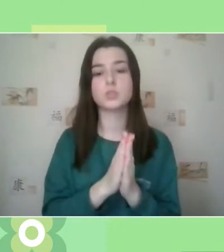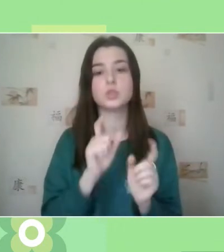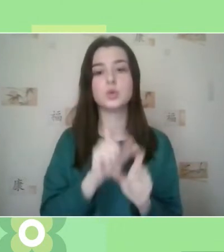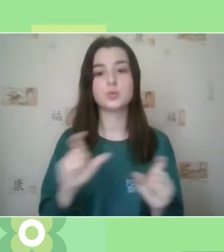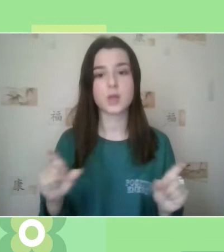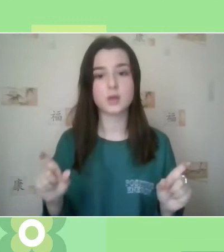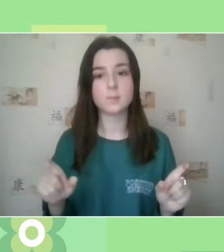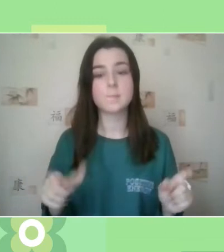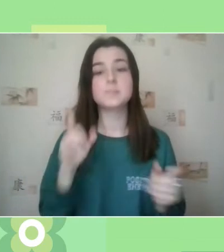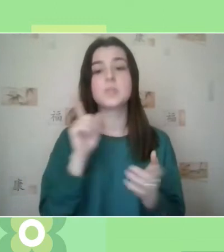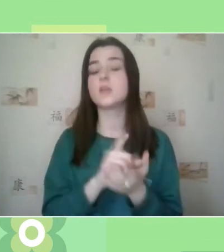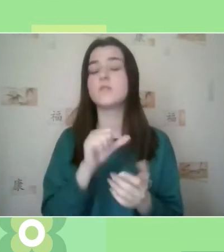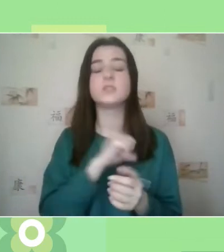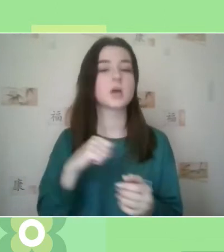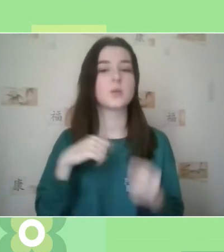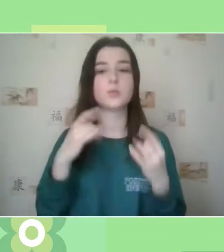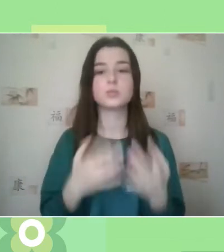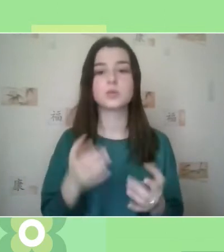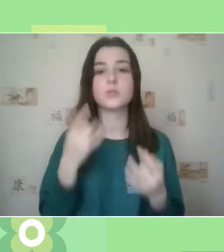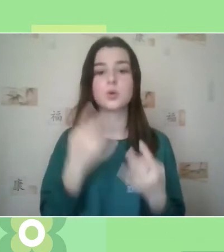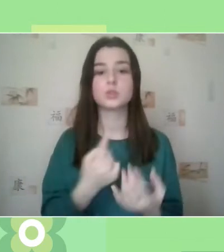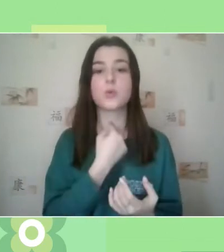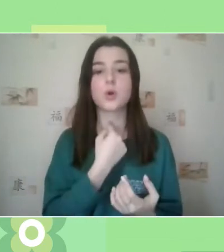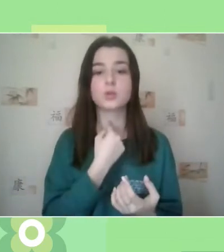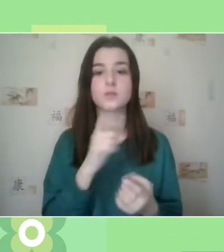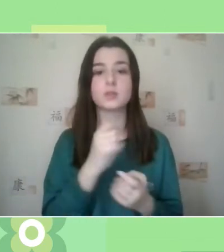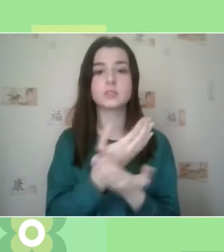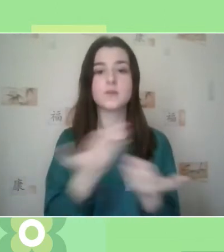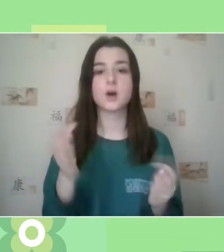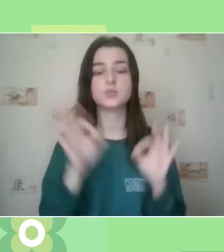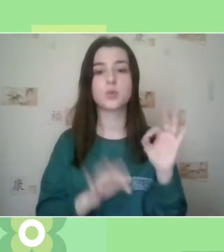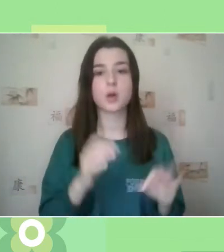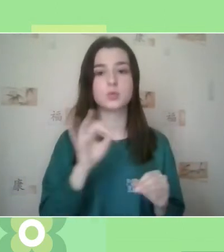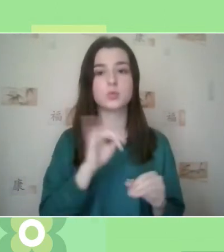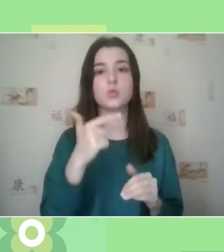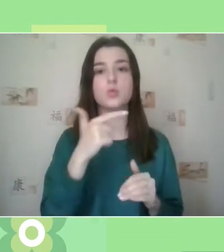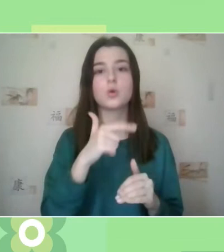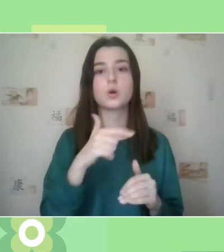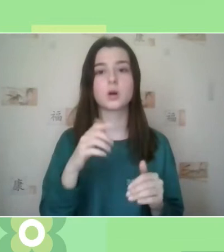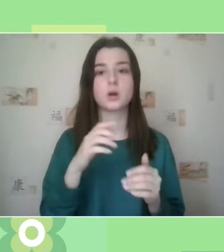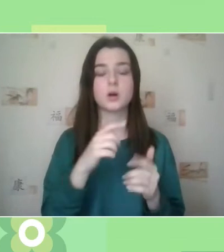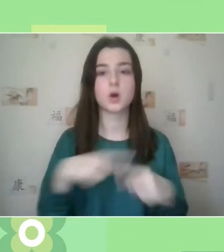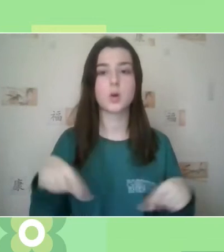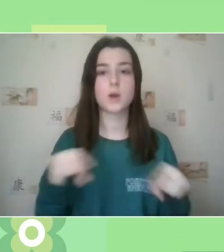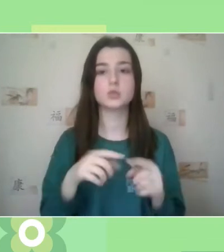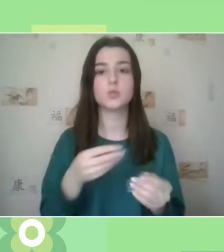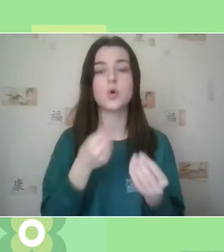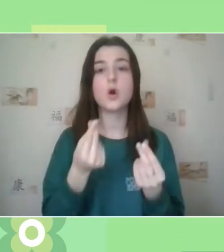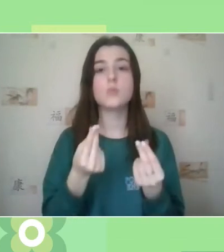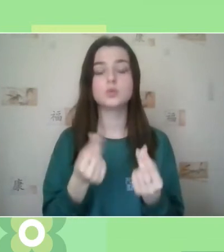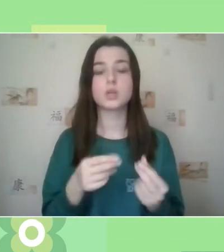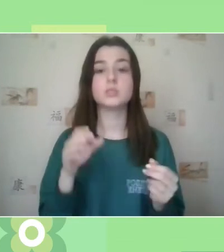допомогти, навіть самим простим, наприклад, проголосувати за ваш проєкт у громадському бюджеті, придумуєте для них якусь